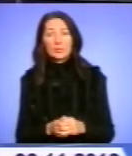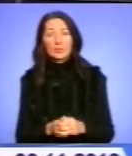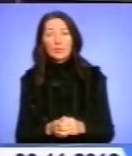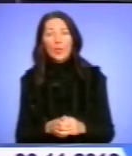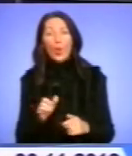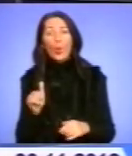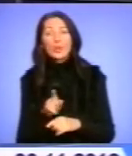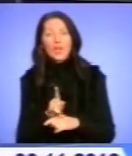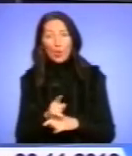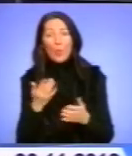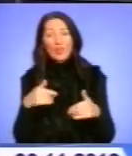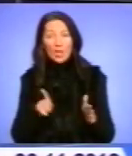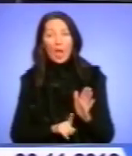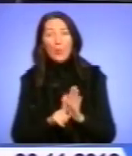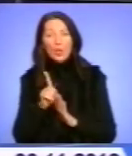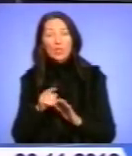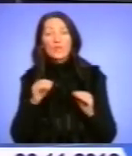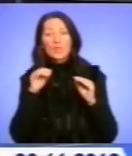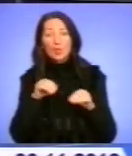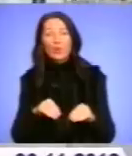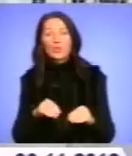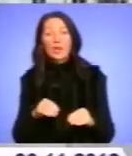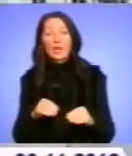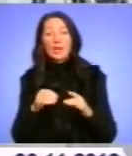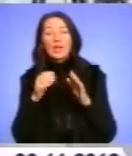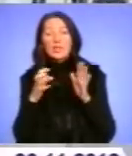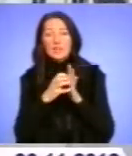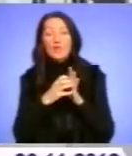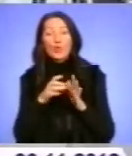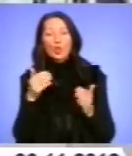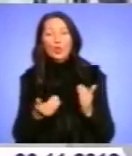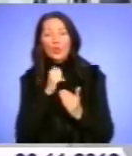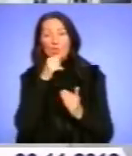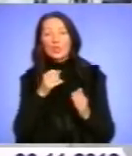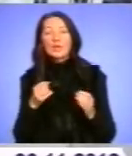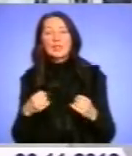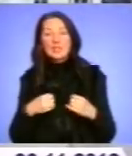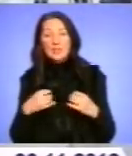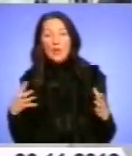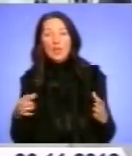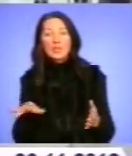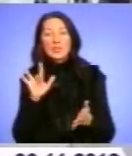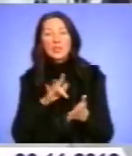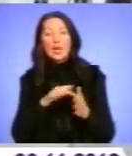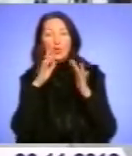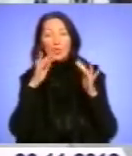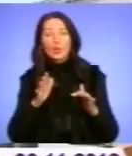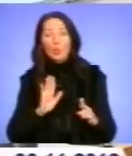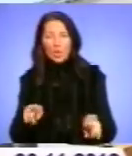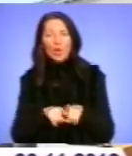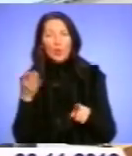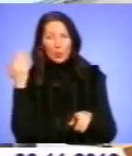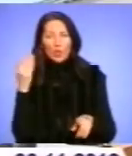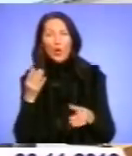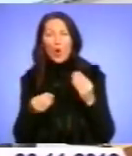У Тернополі вже почали встановлювати символ новорічних свят – центральну ялинку. Вона буде такою, як і минулоріч, штучною.